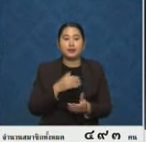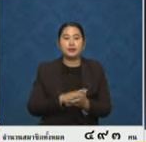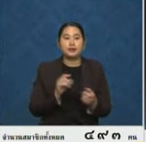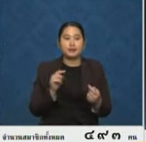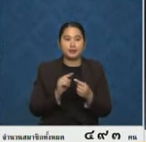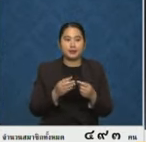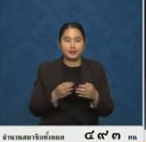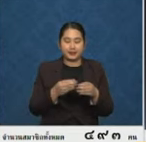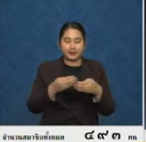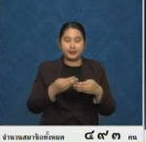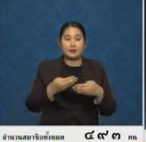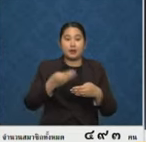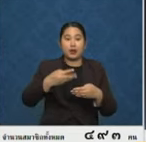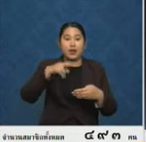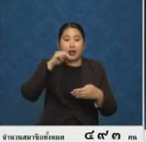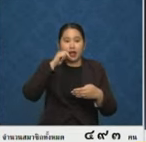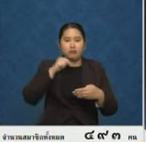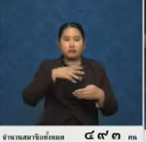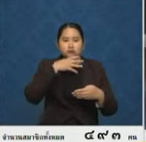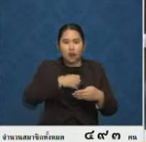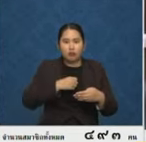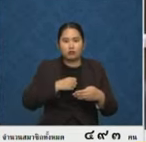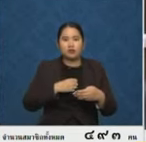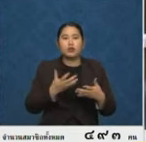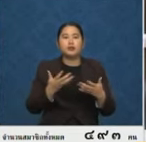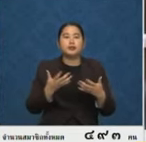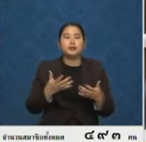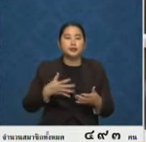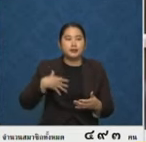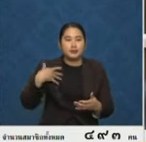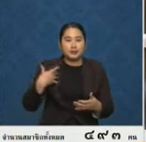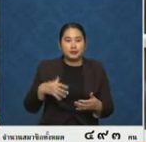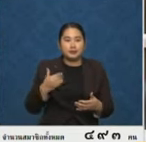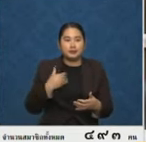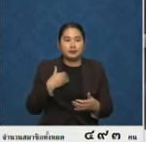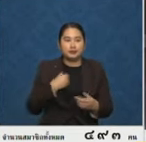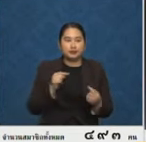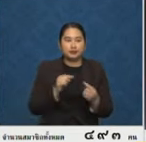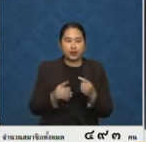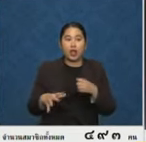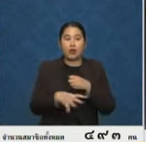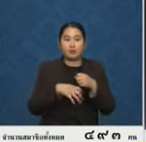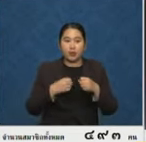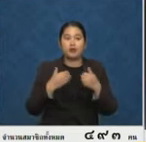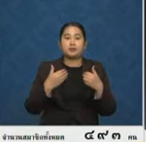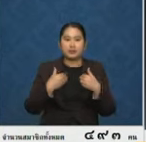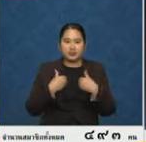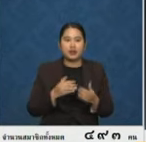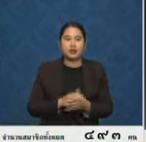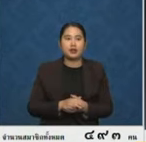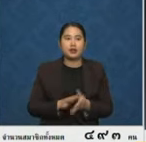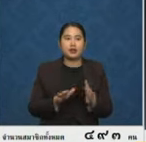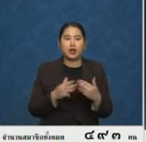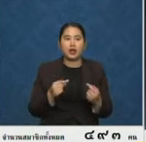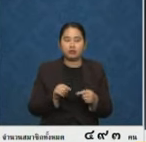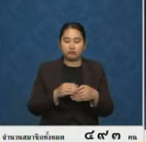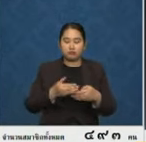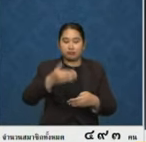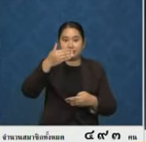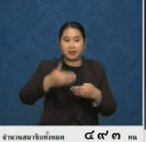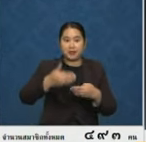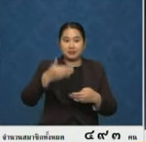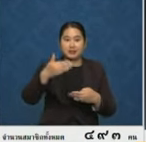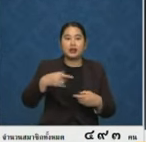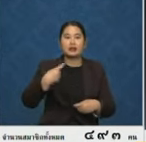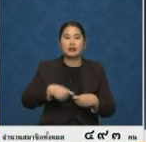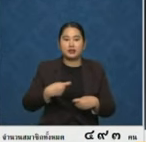ประตูน้ำมีการผูกพังหลุดโดนงัดขโมยก็มีครับแล้วก็ไม่สามารถเปิดปิดได้รวมทั้ง